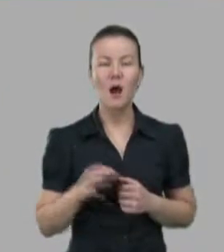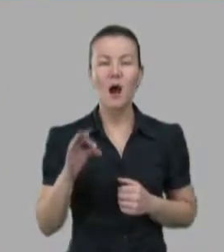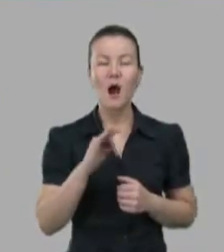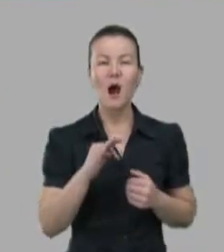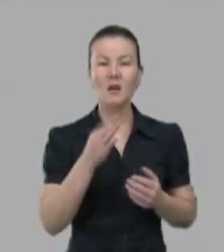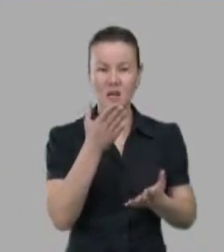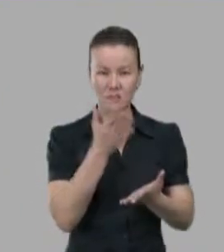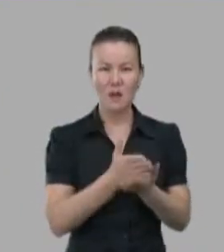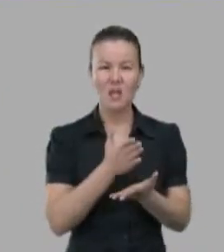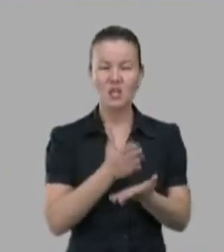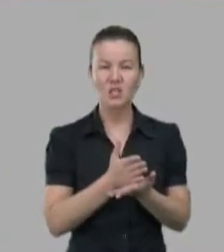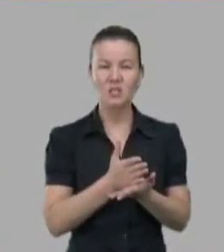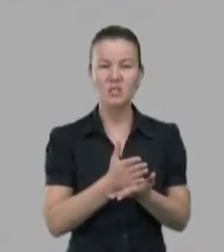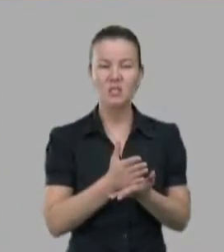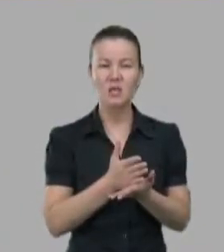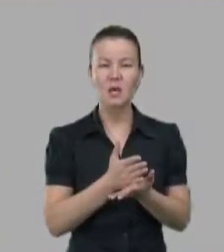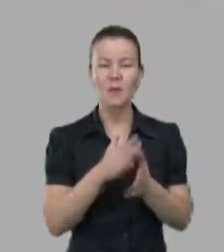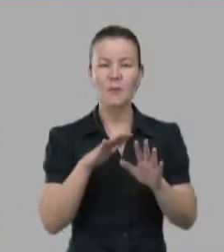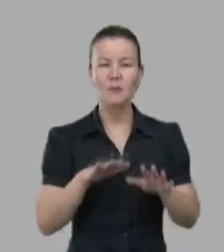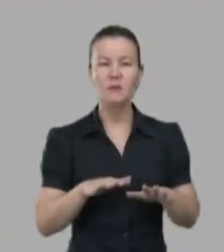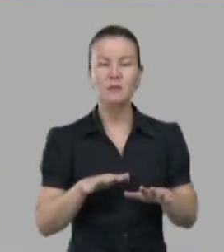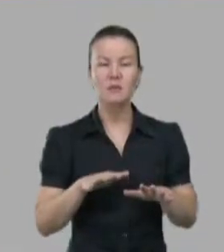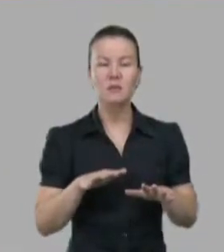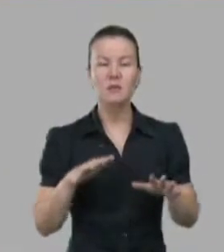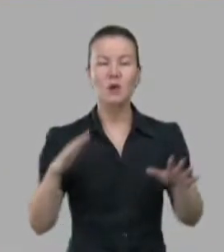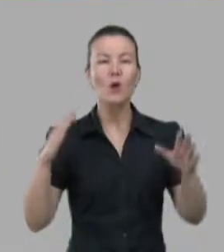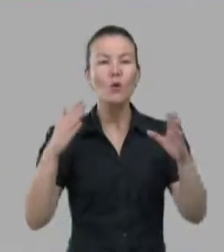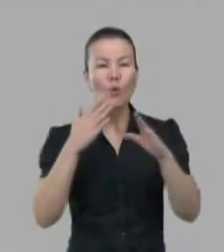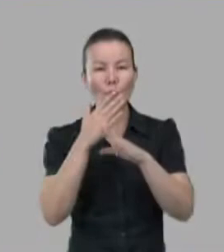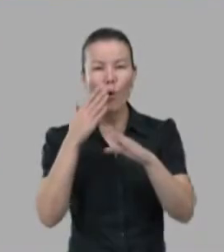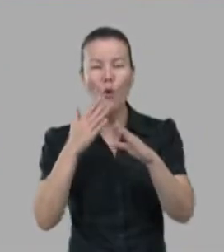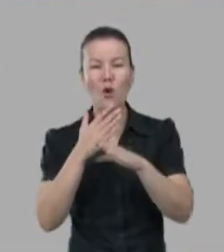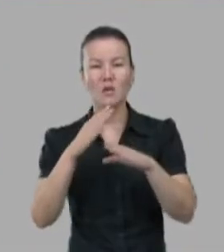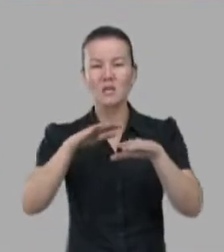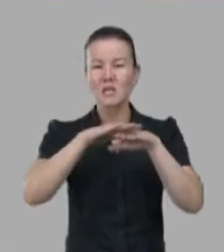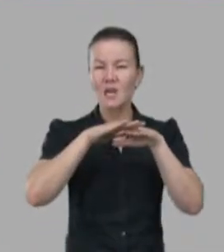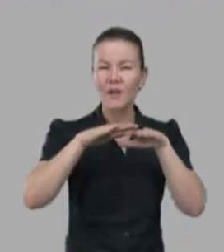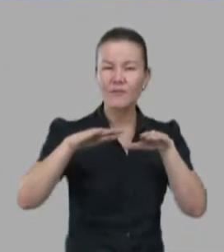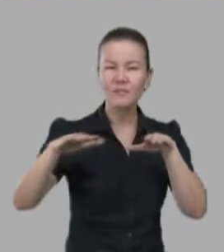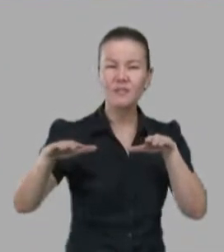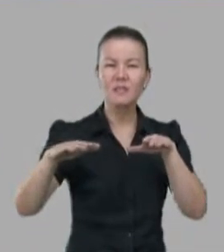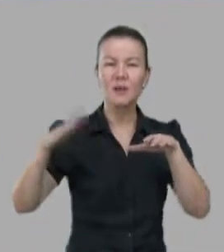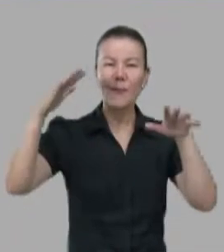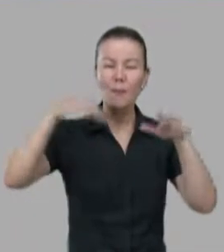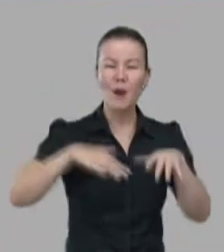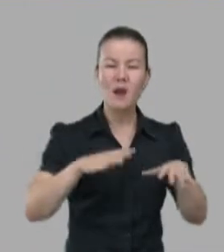о расположении гор, равнин, морей,